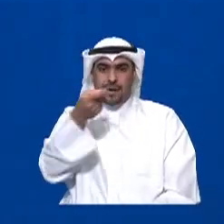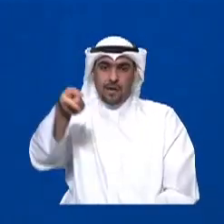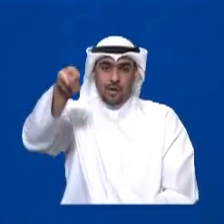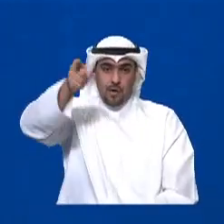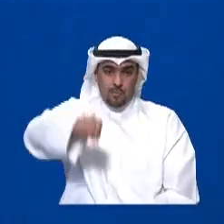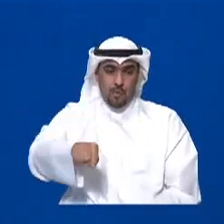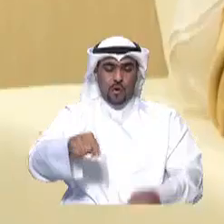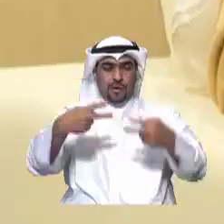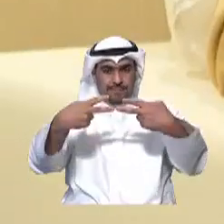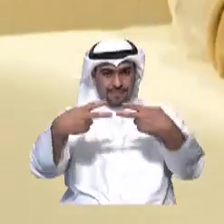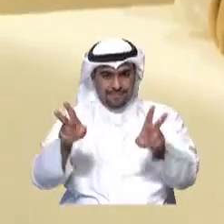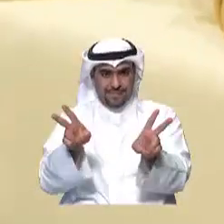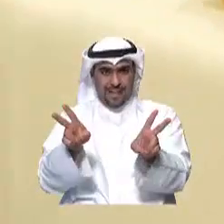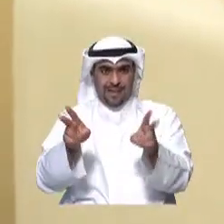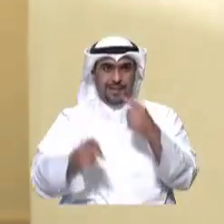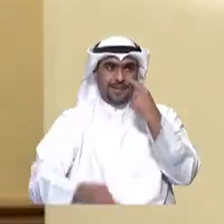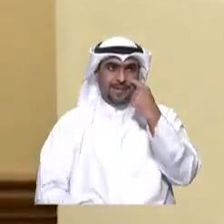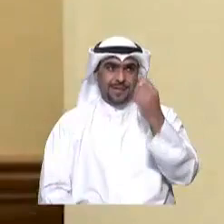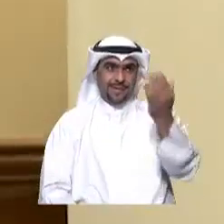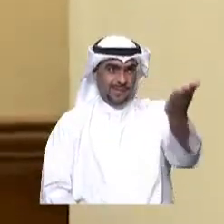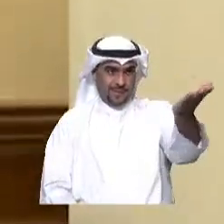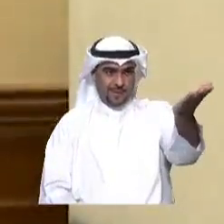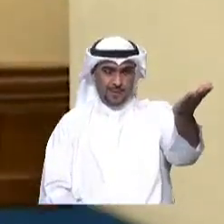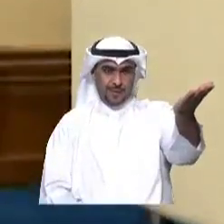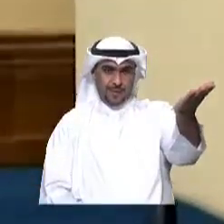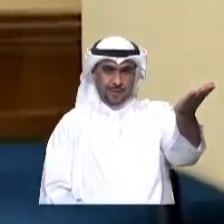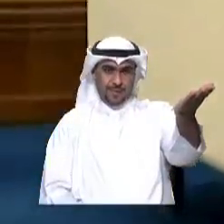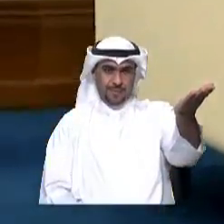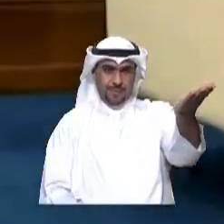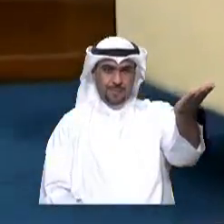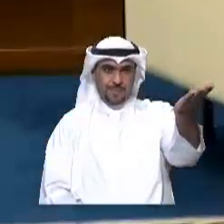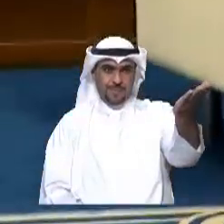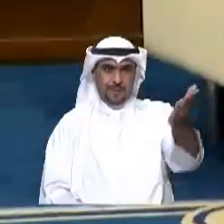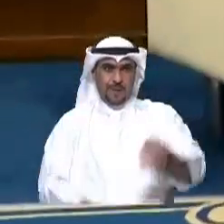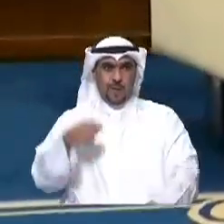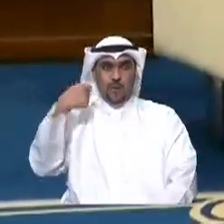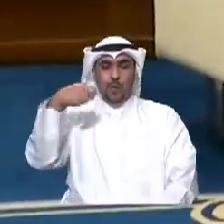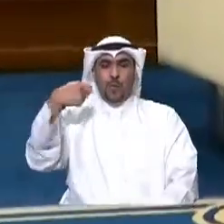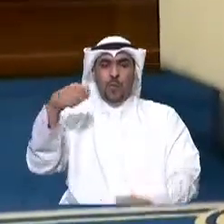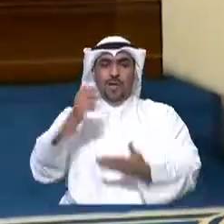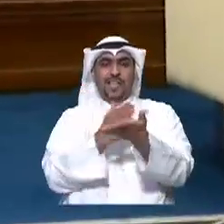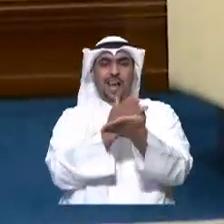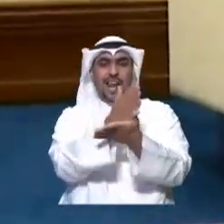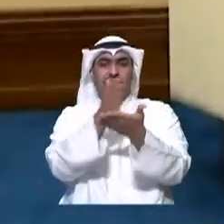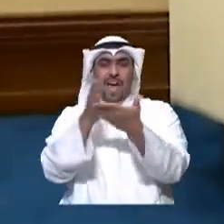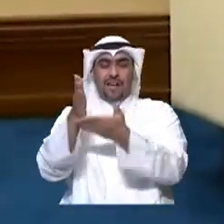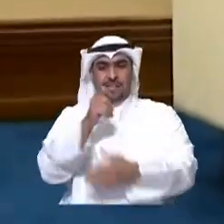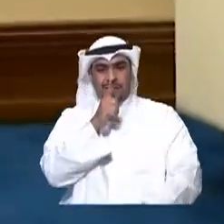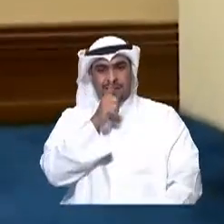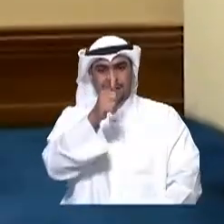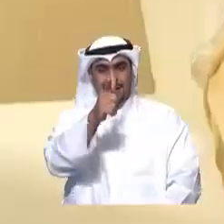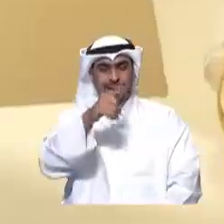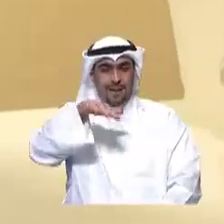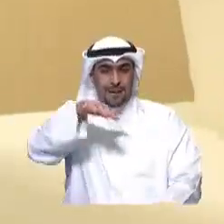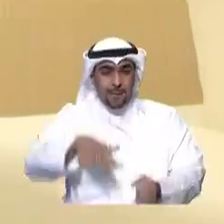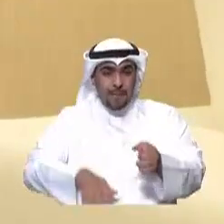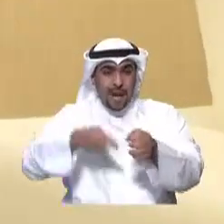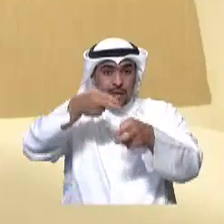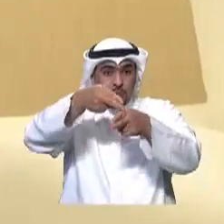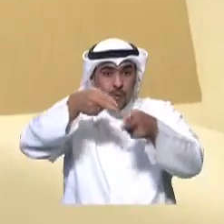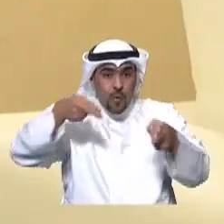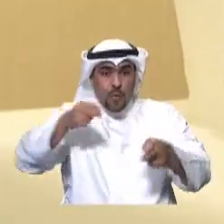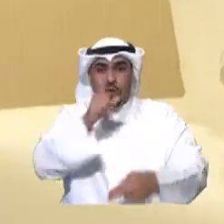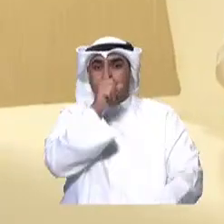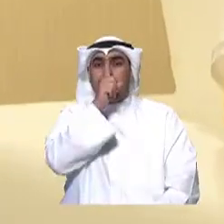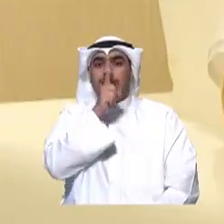وتناول اللقاء مجمل علاقات الأخوة المتينة والوثيقة التي تربط دولة الكويت مع دولة قطر الشقيقة